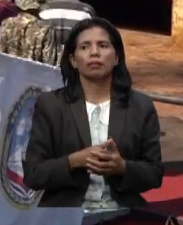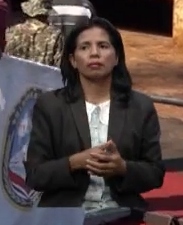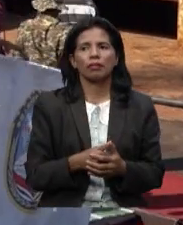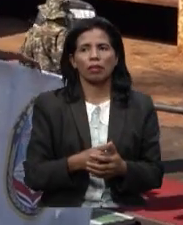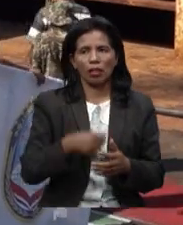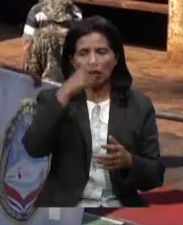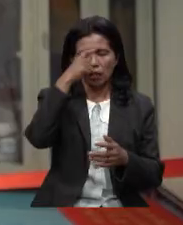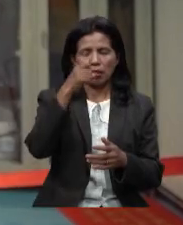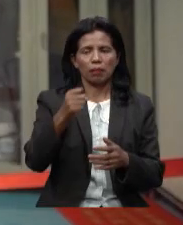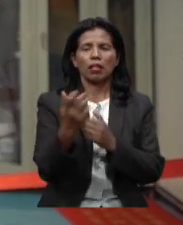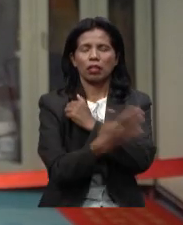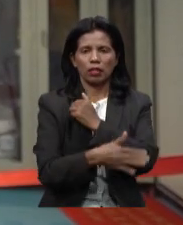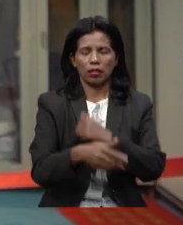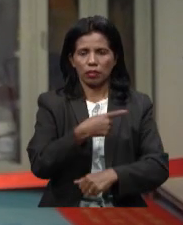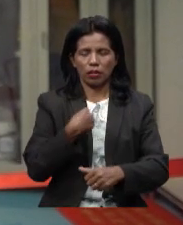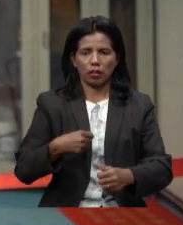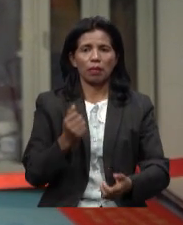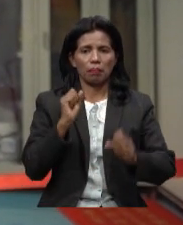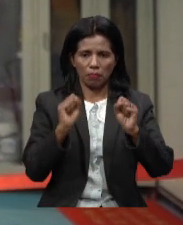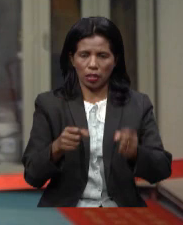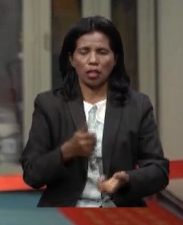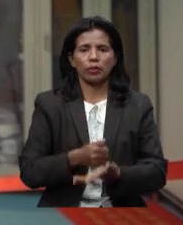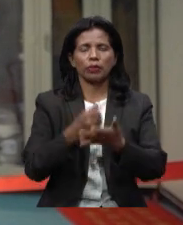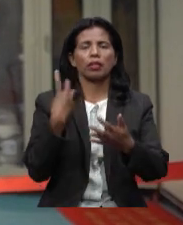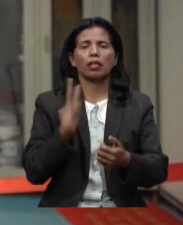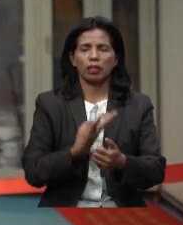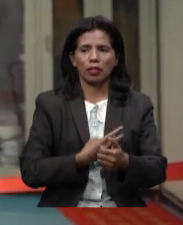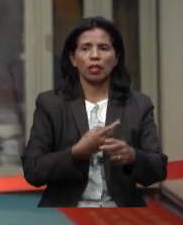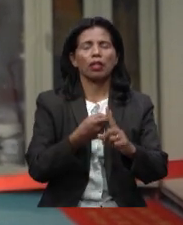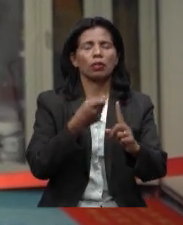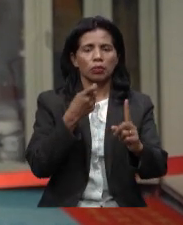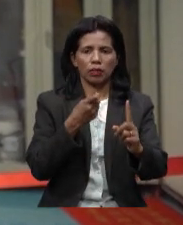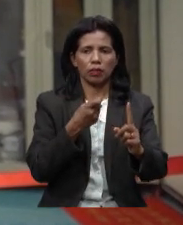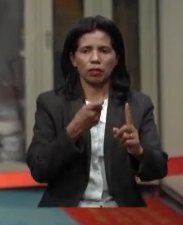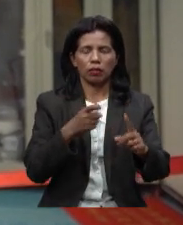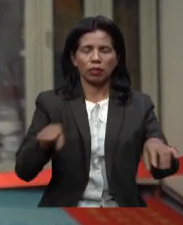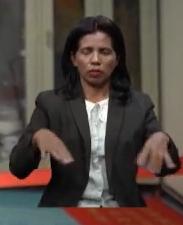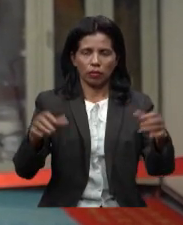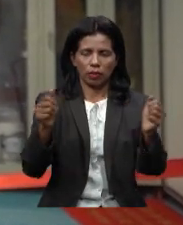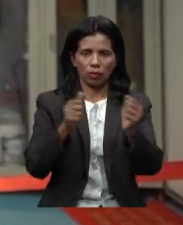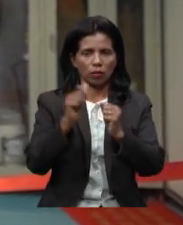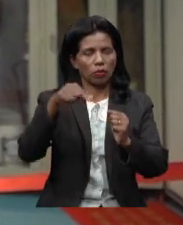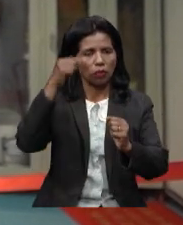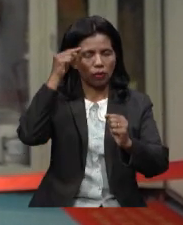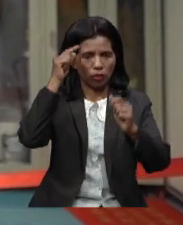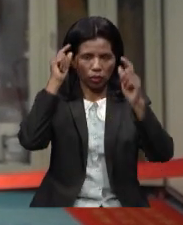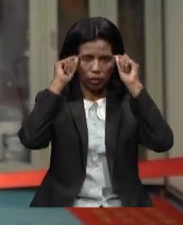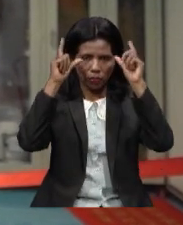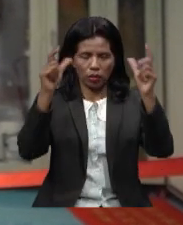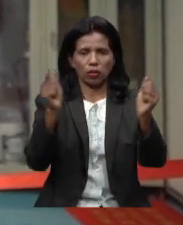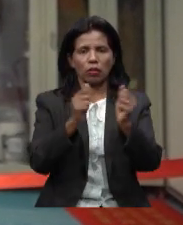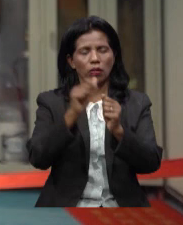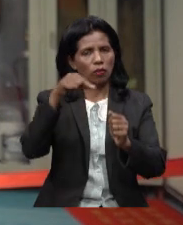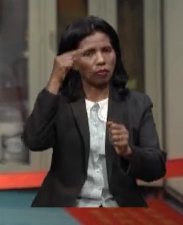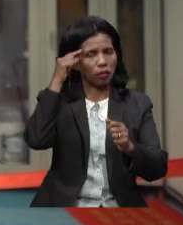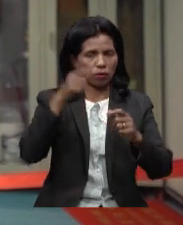aneng nasam sina bele ajuda ita. Lihusi kooperasa ne entre gubernu ho gubernu